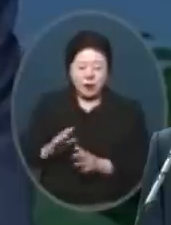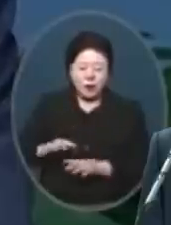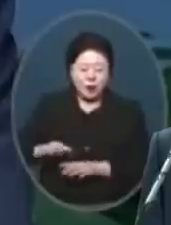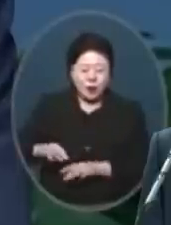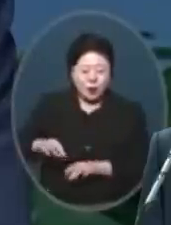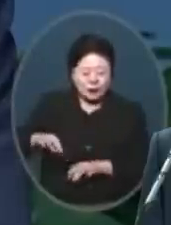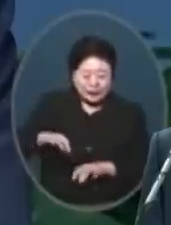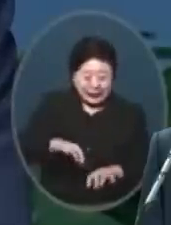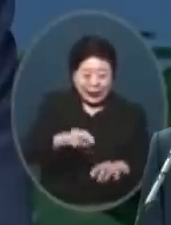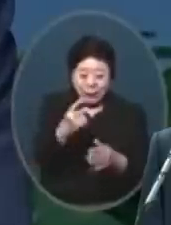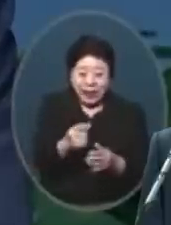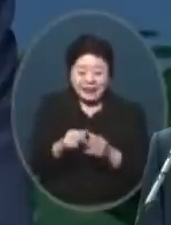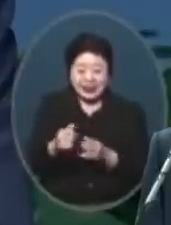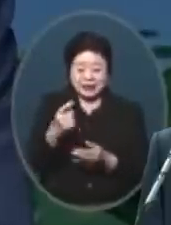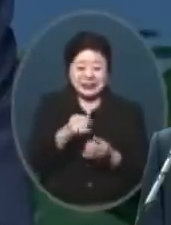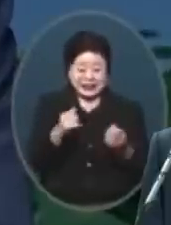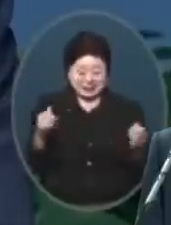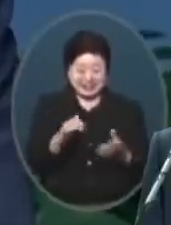따라붙더라고요.